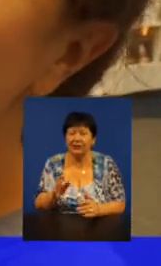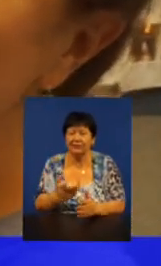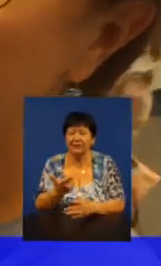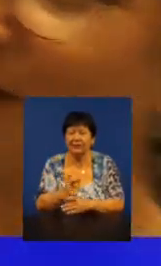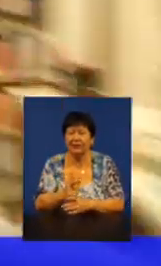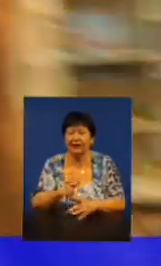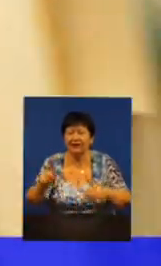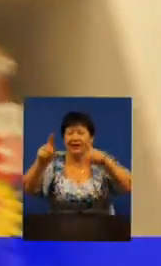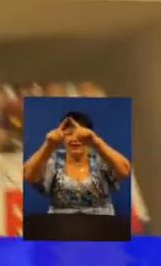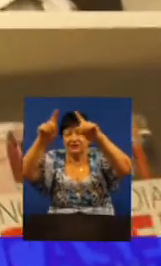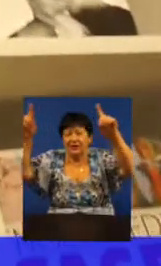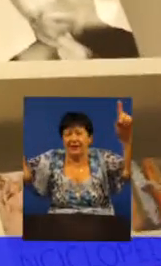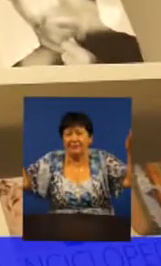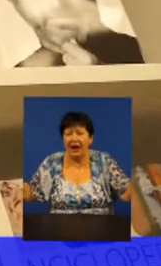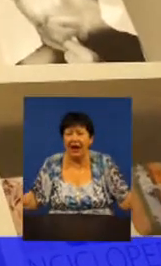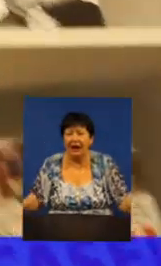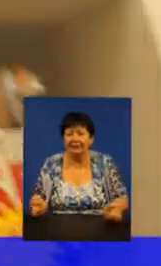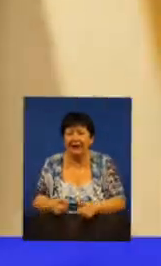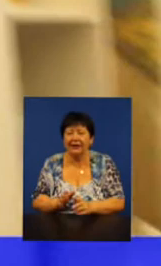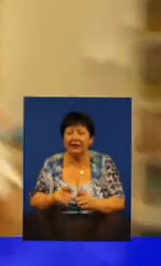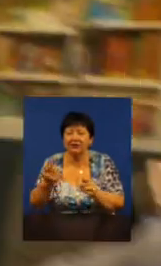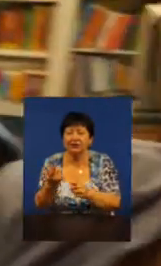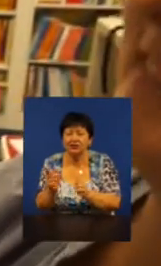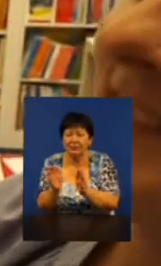mare carte, piano, și cea mai mică carte,